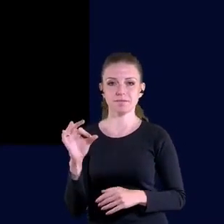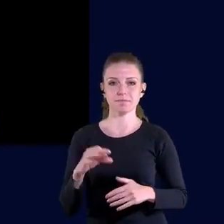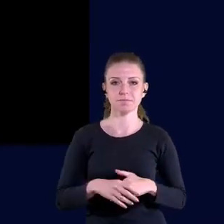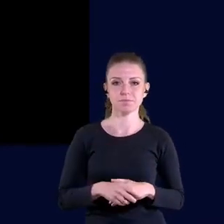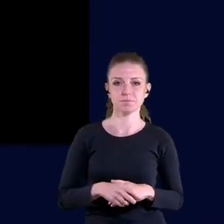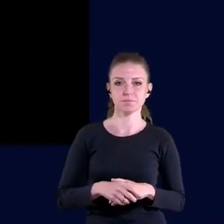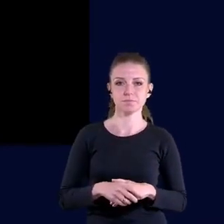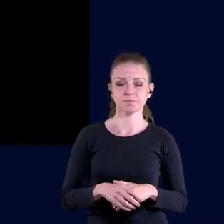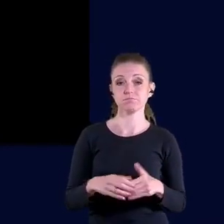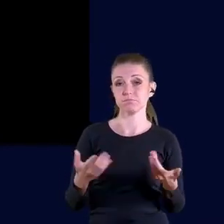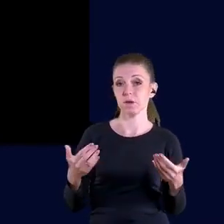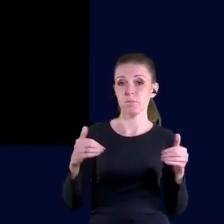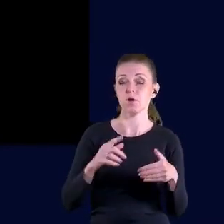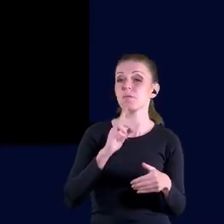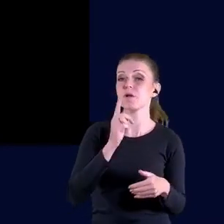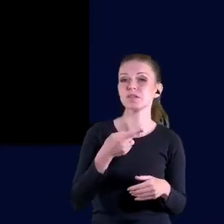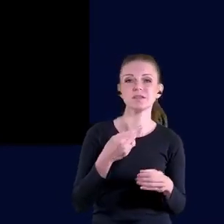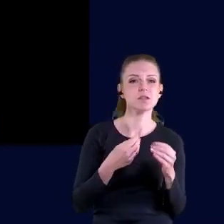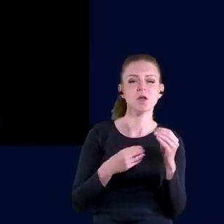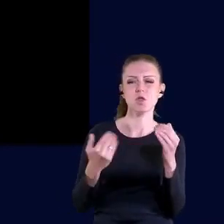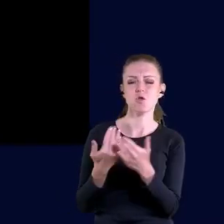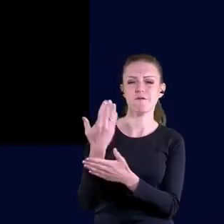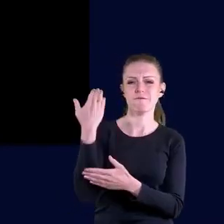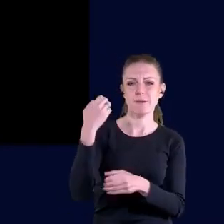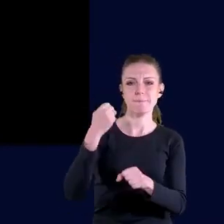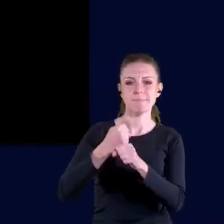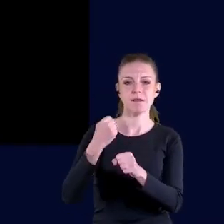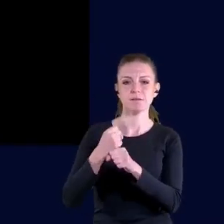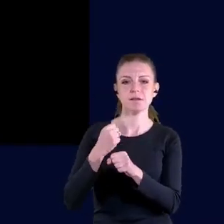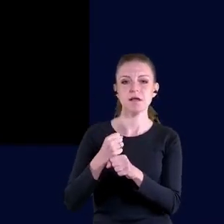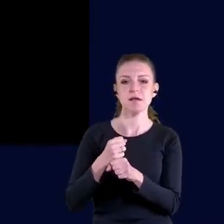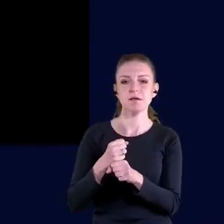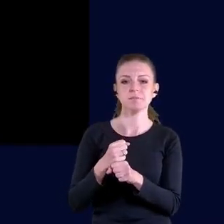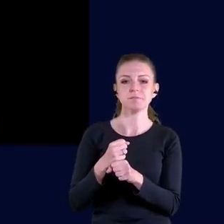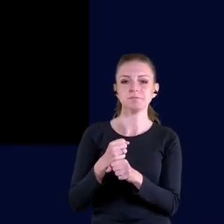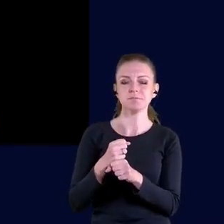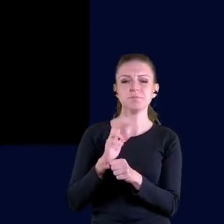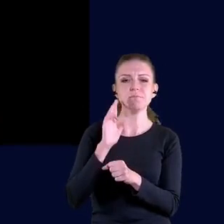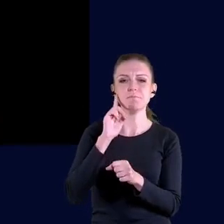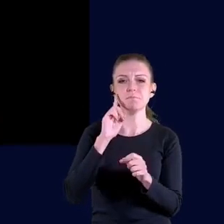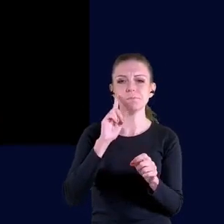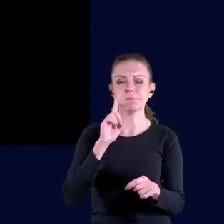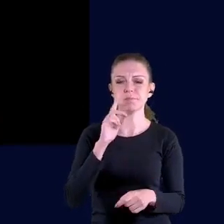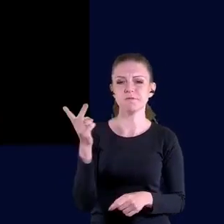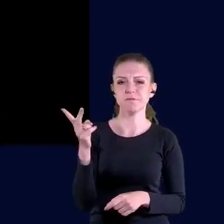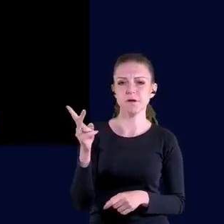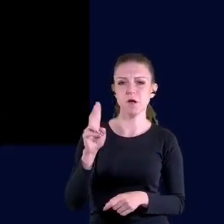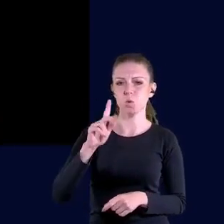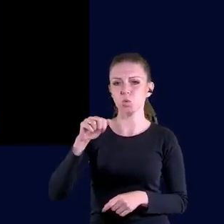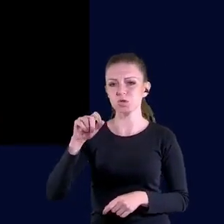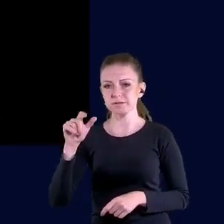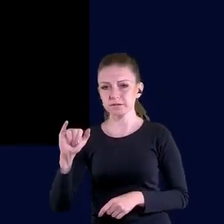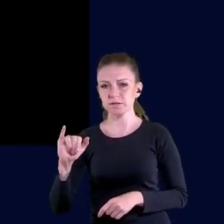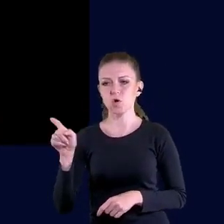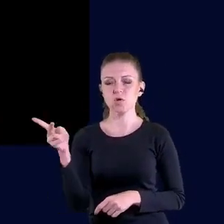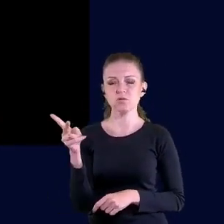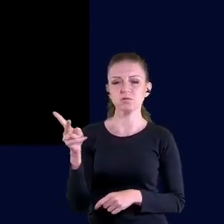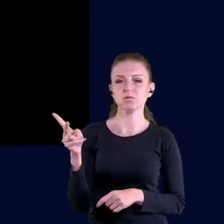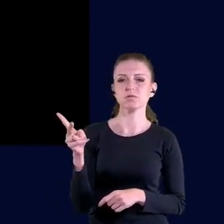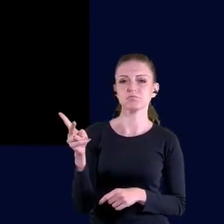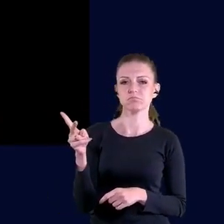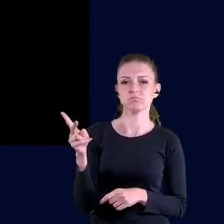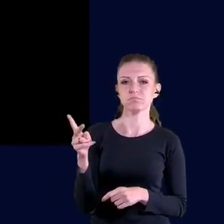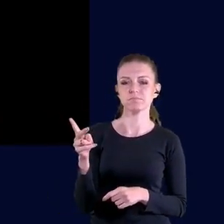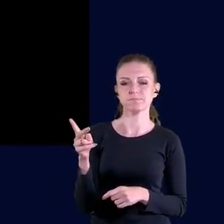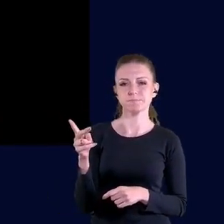mogę polecić taką najnowszą pracę profesorów korytkowski to i Kulczyckiego gdzie oni antycypując w